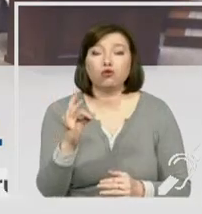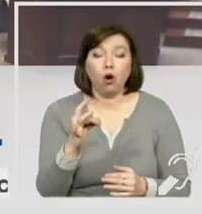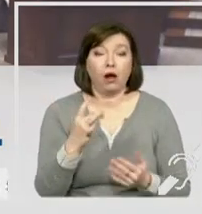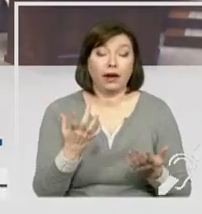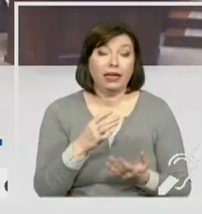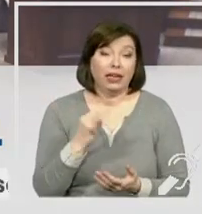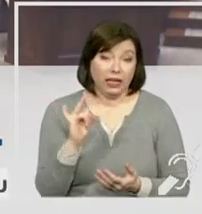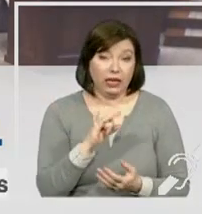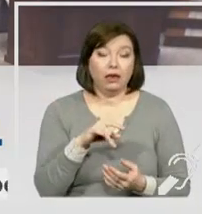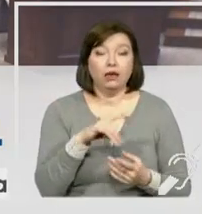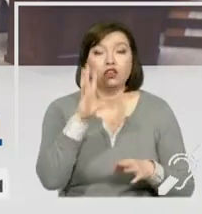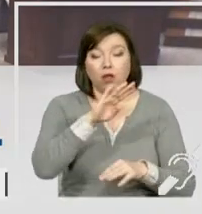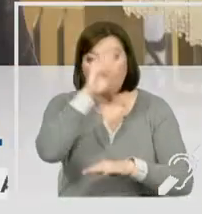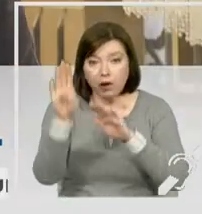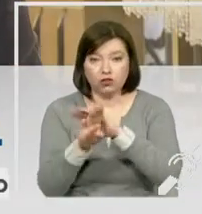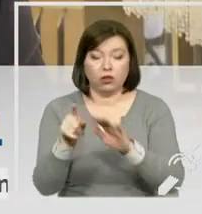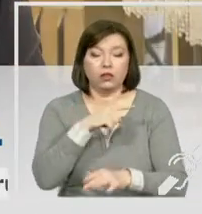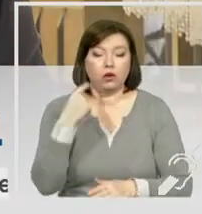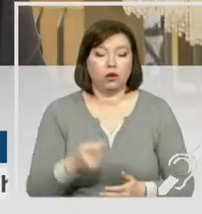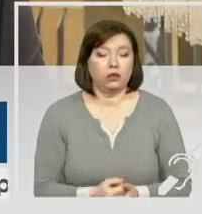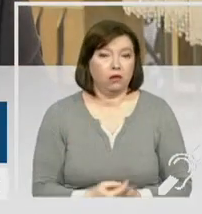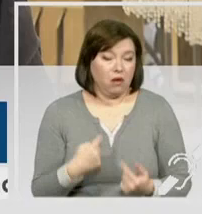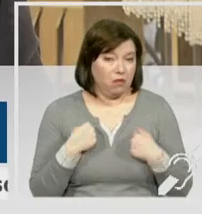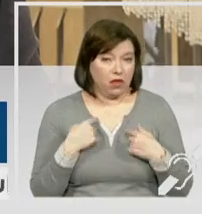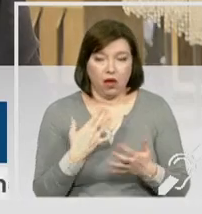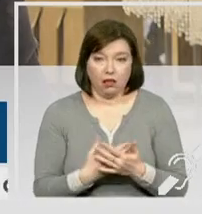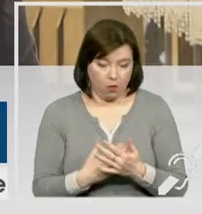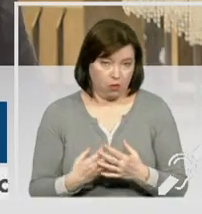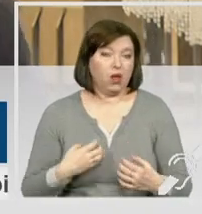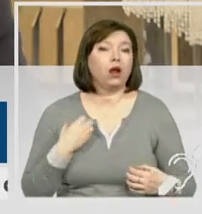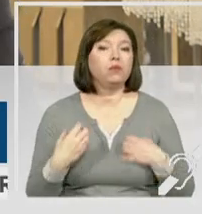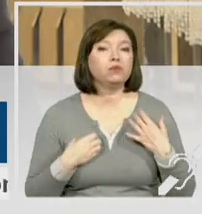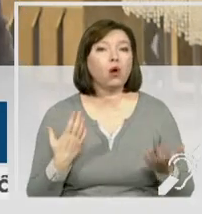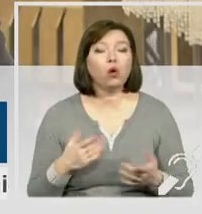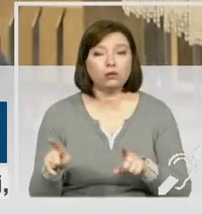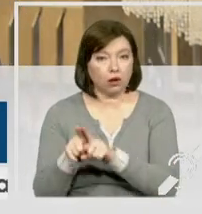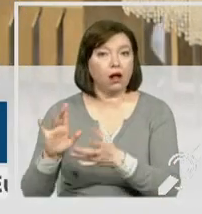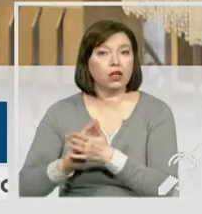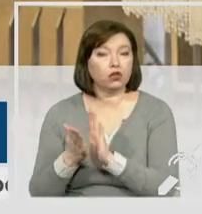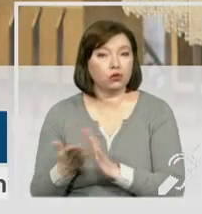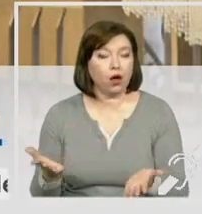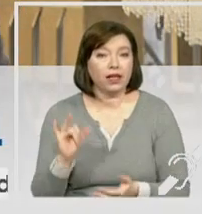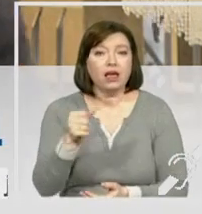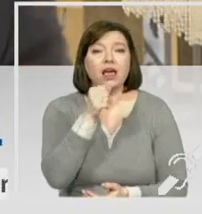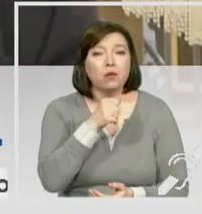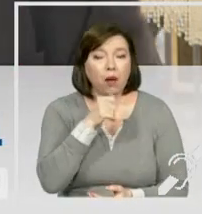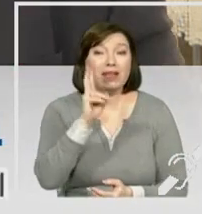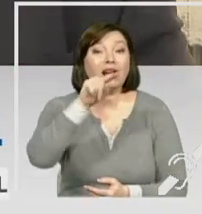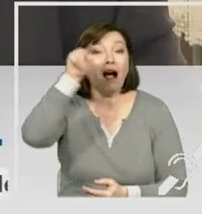Ilan Șor și face jocul Moscovei. Pe mine, de exemplu, mă alarmează toată situația asta și încercarea cuiva